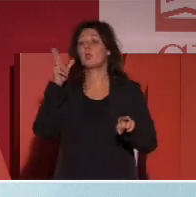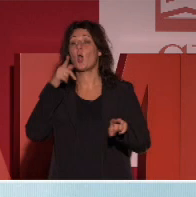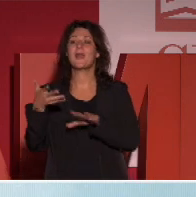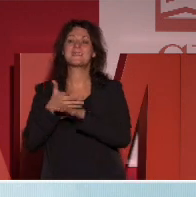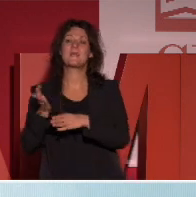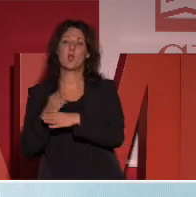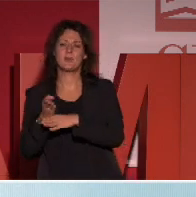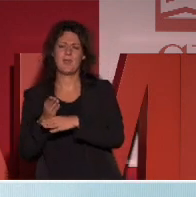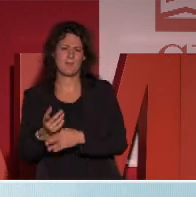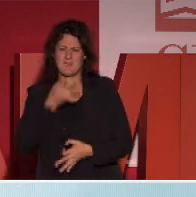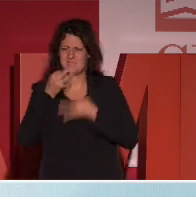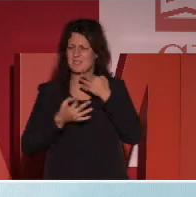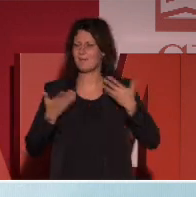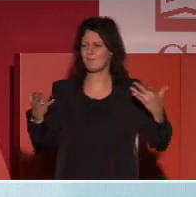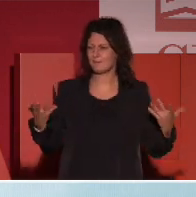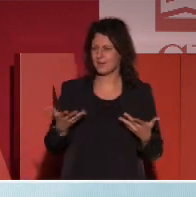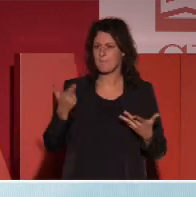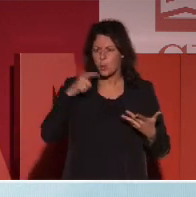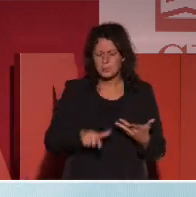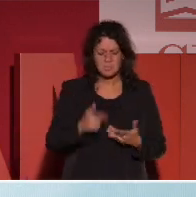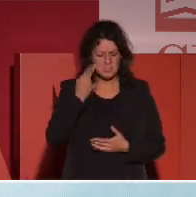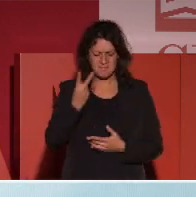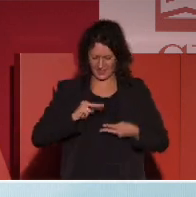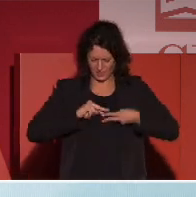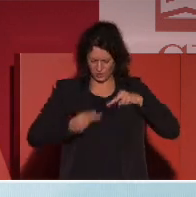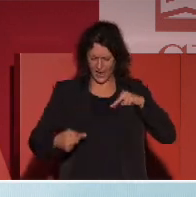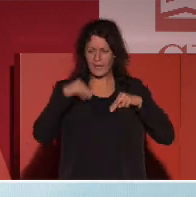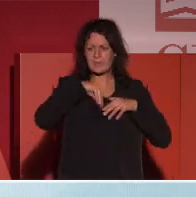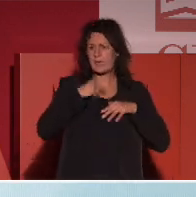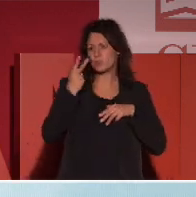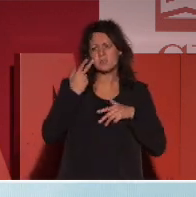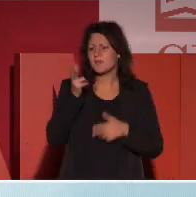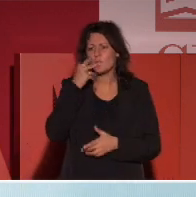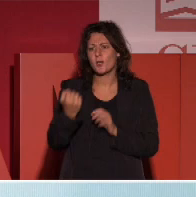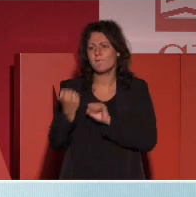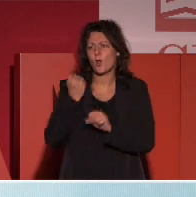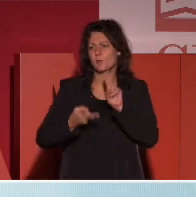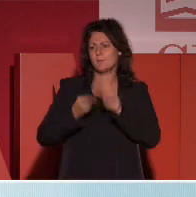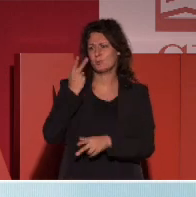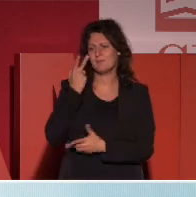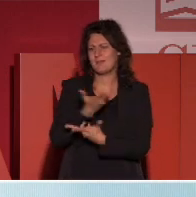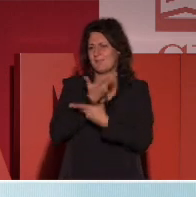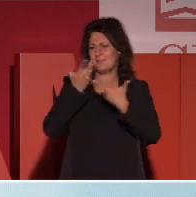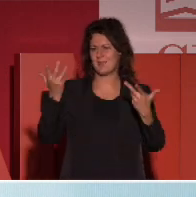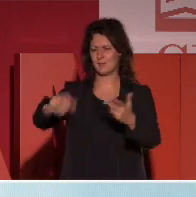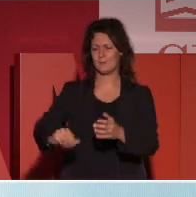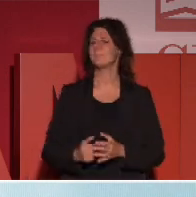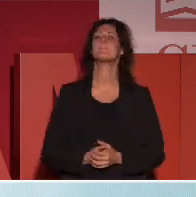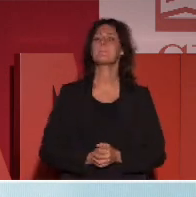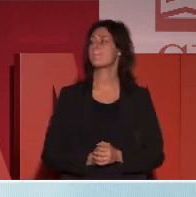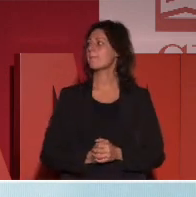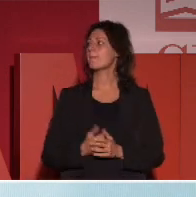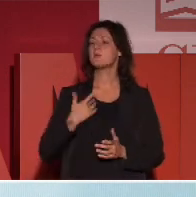biologica e genetica in più poi allora l'intervento poi che cosa è stato francesco ne ho avuto una grande solidarietà per